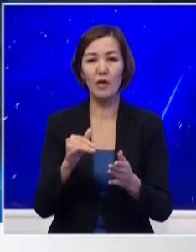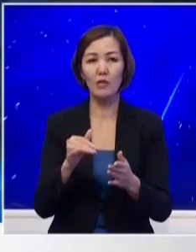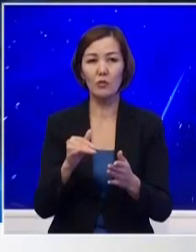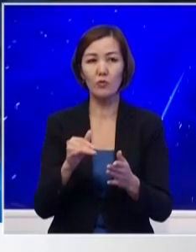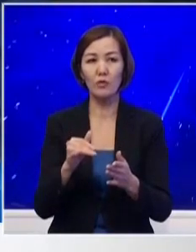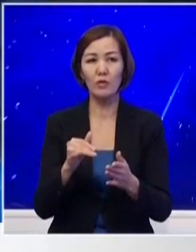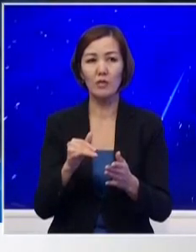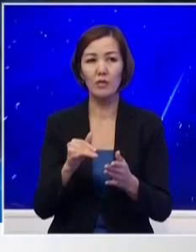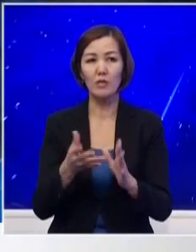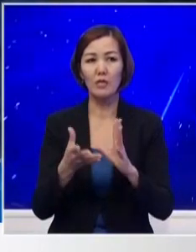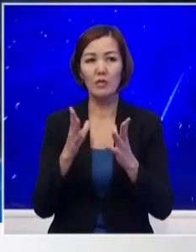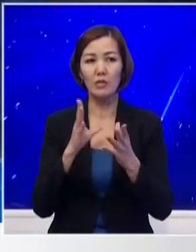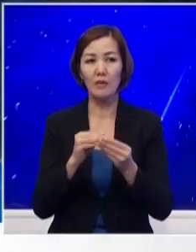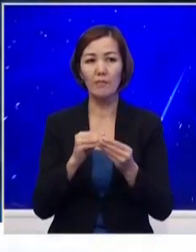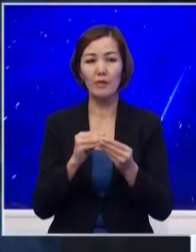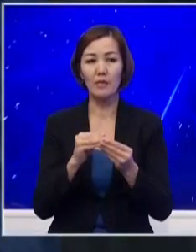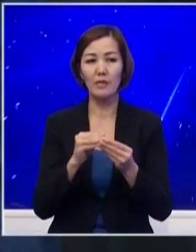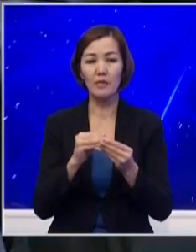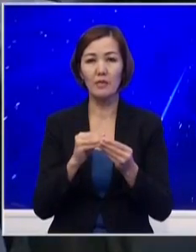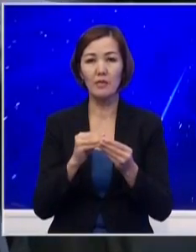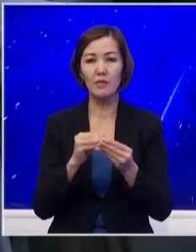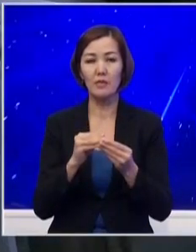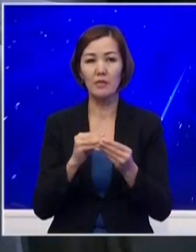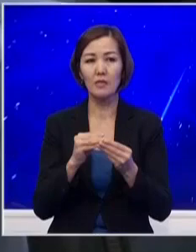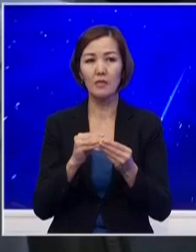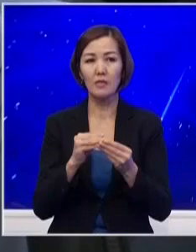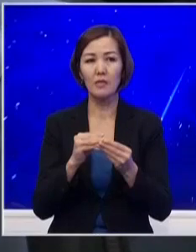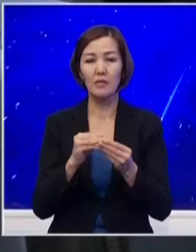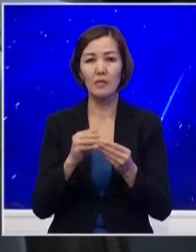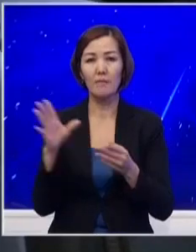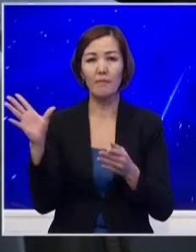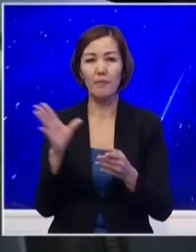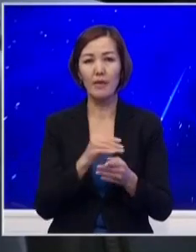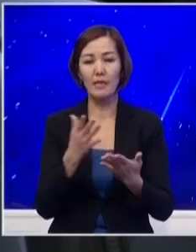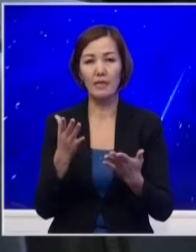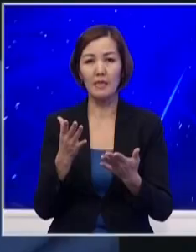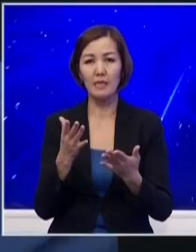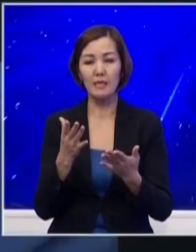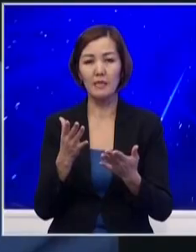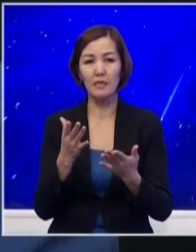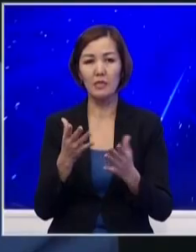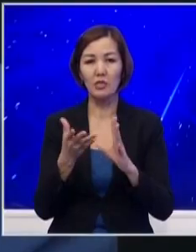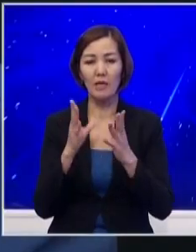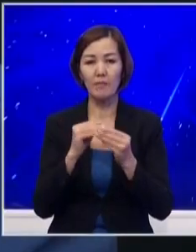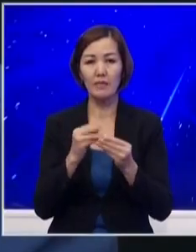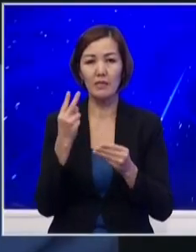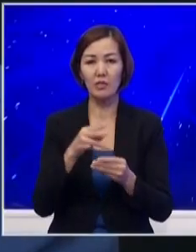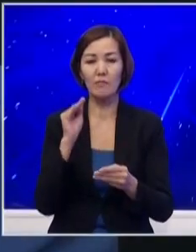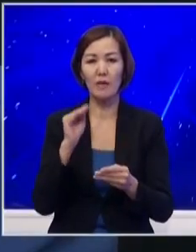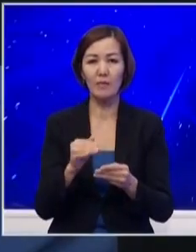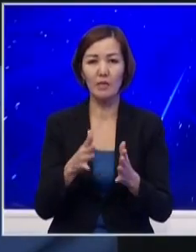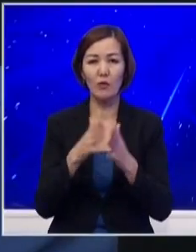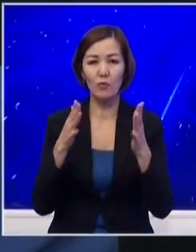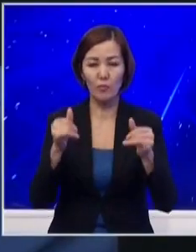қожалықтары бар. Жалпы өңір бойынша ауыл шаруашылығы саласы бағыттарының барлығы жақсы дамыған. Жалпы саны 20 мың бастан